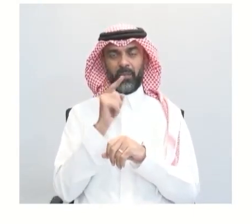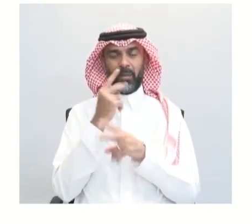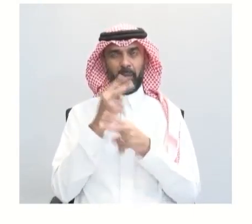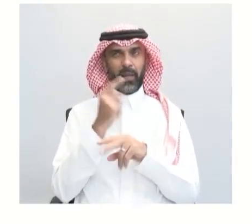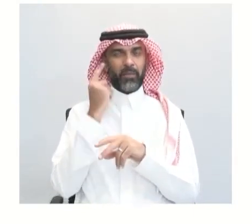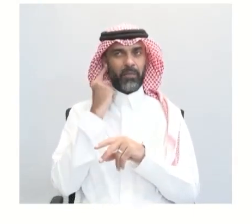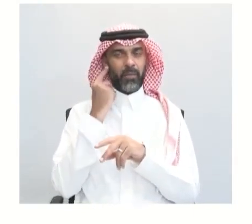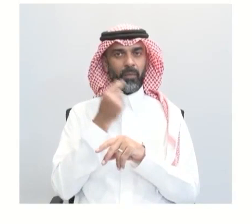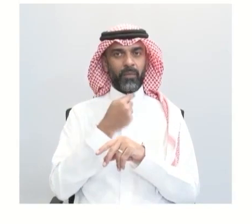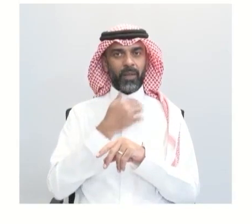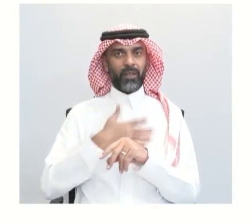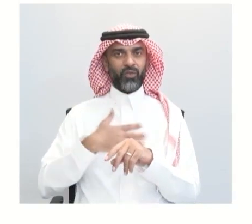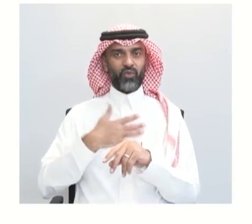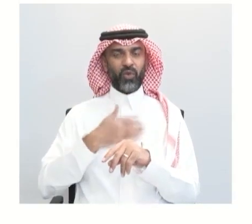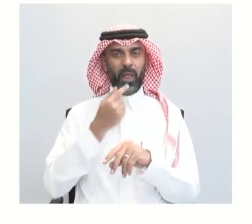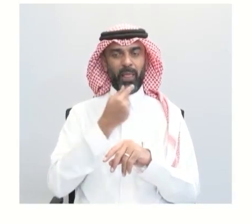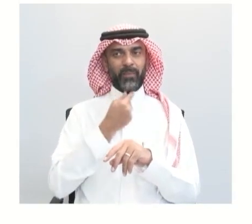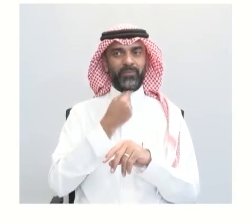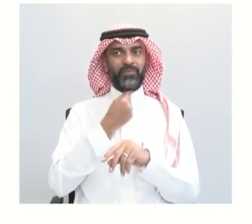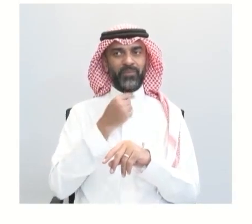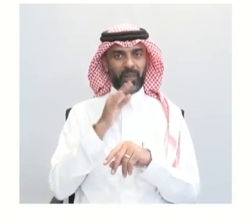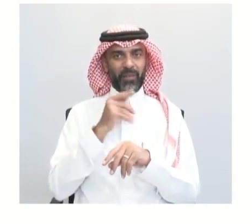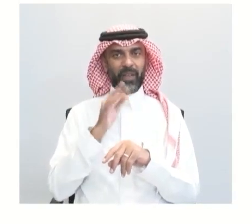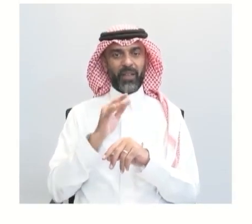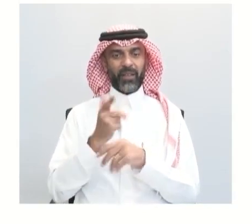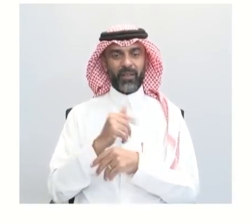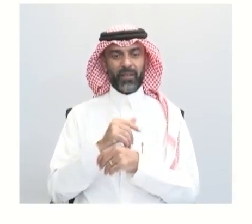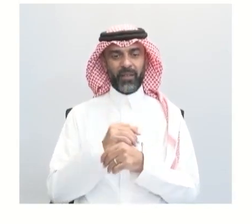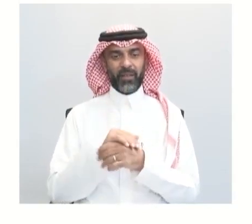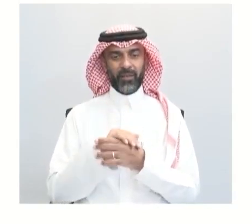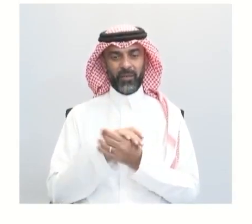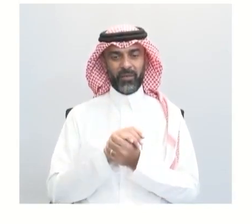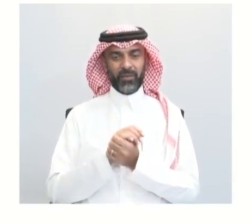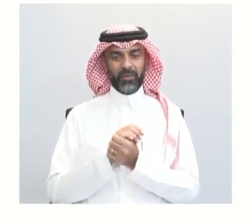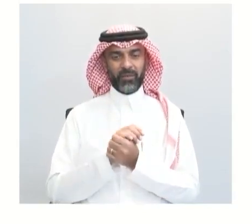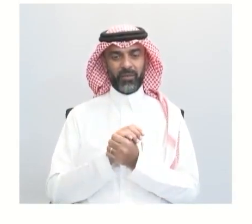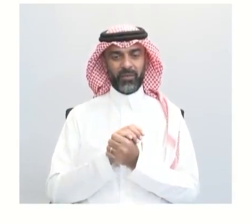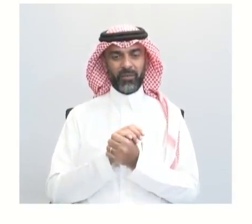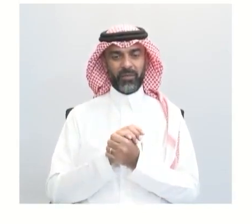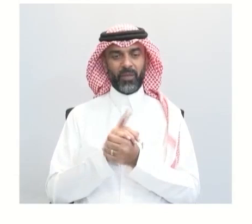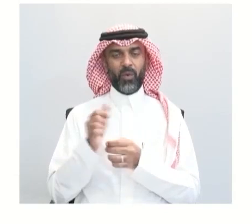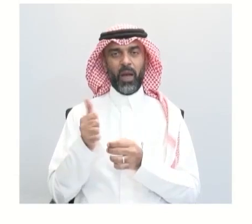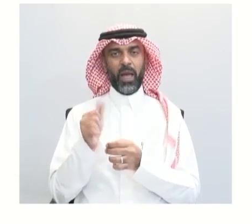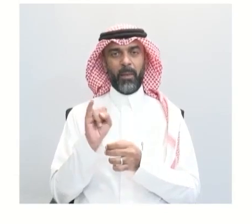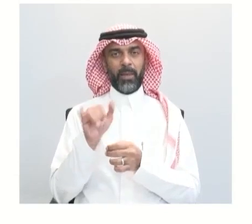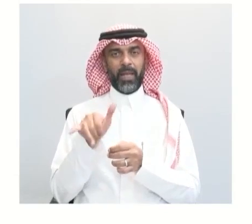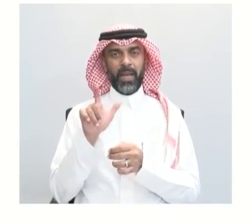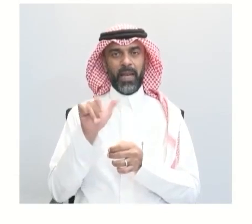نشعر بطعم السكر فعند مضغ قطعه الخبز الانزيم الي يؤثر على هضمها هو انزيم اميليز